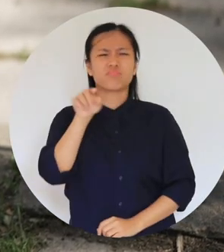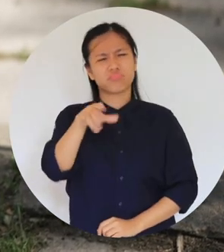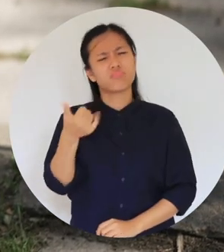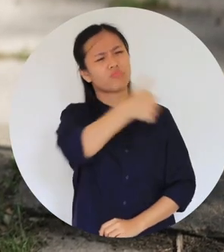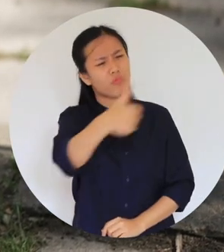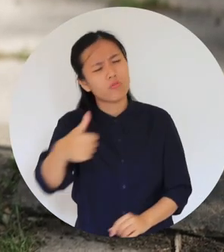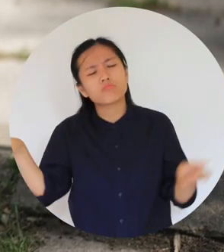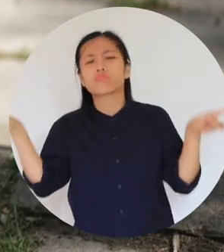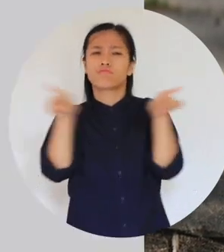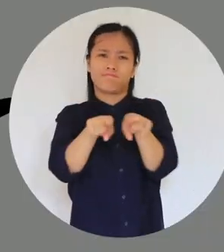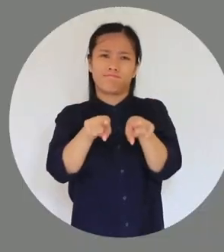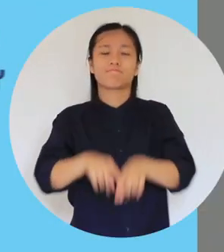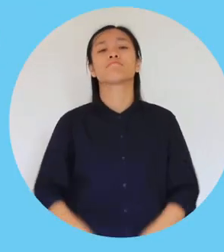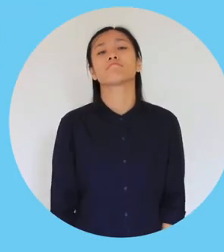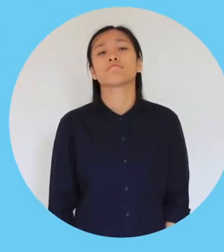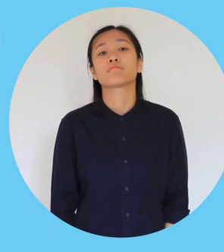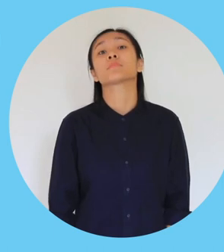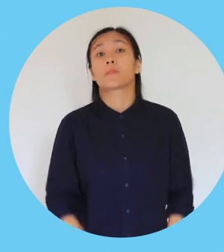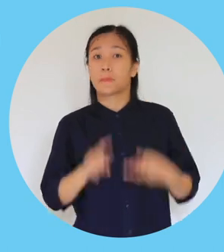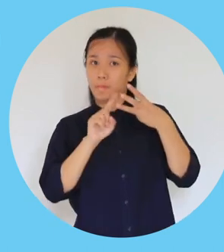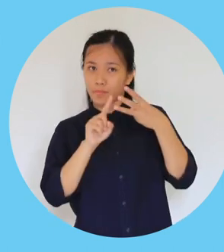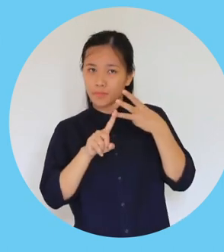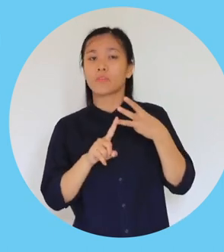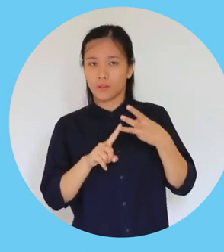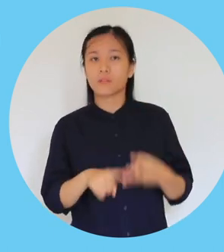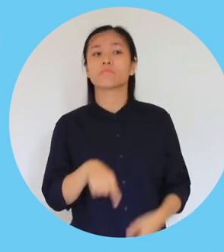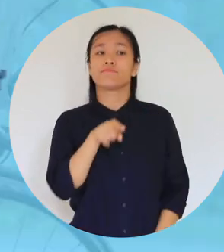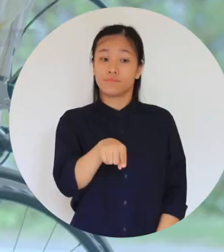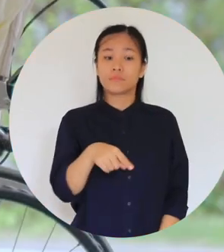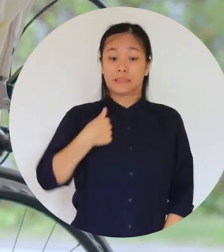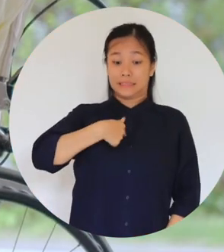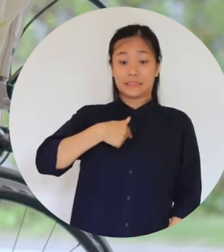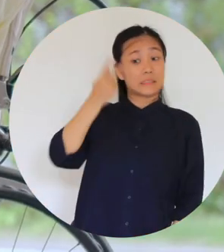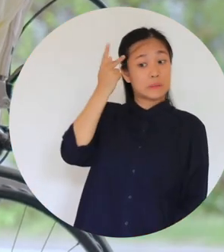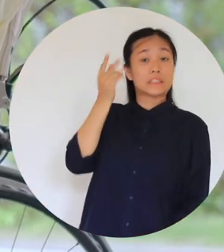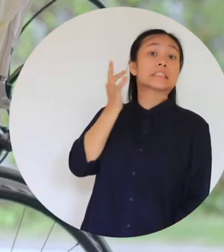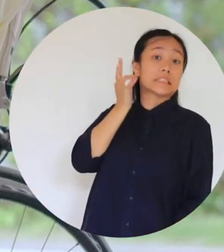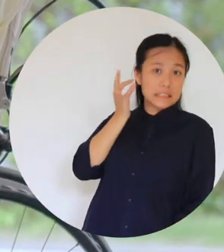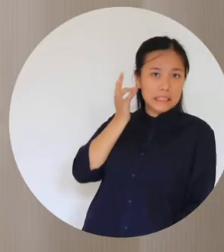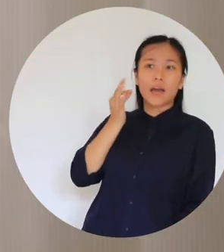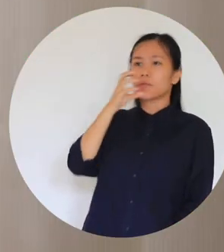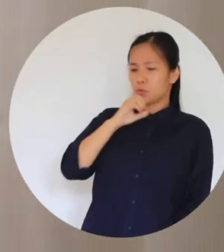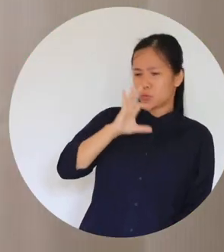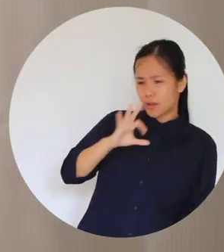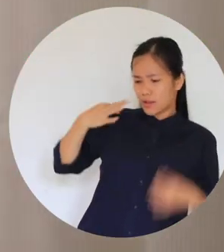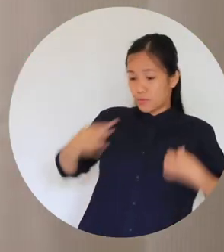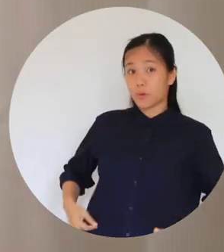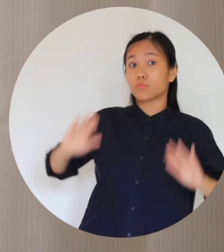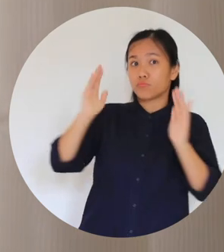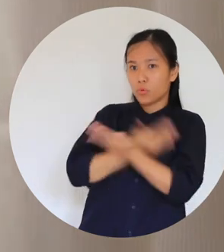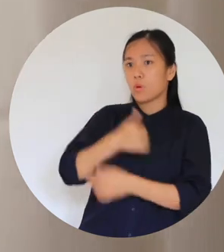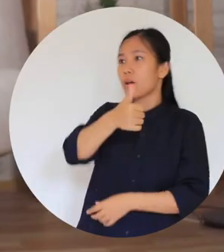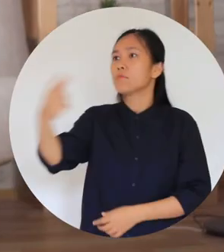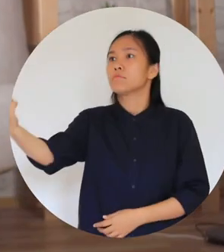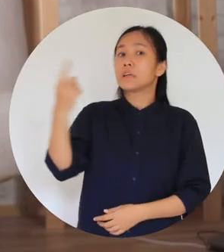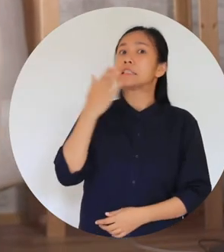tật trong cộng đồng. Thứ ba, chú ý đến yếu tố giới trong chăm sóc người khuyết tật, đảm bảo sự kín đáo và riêng tư trong việc vệ sinh cá